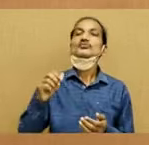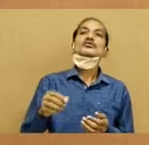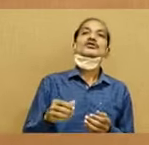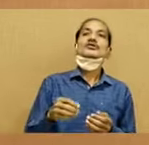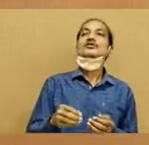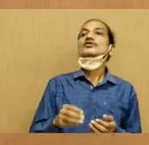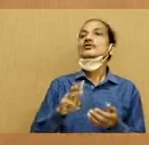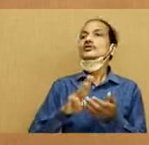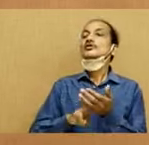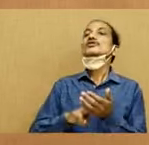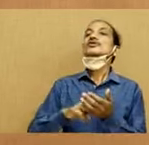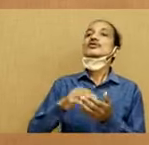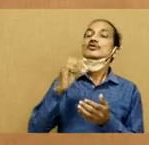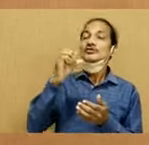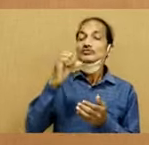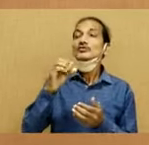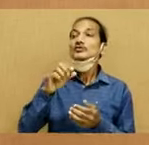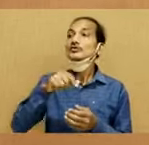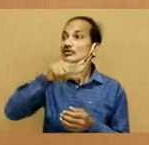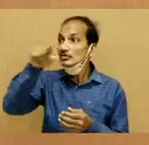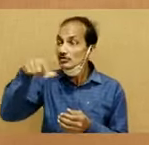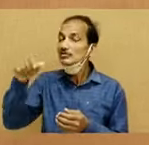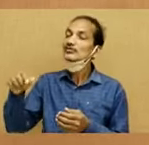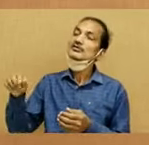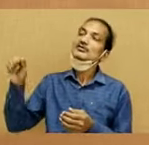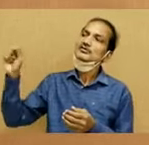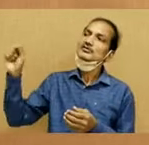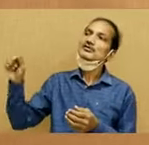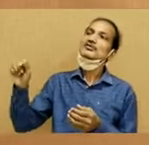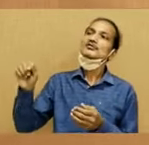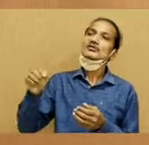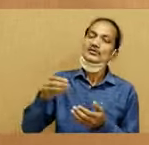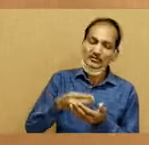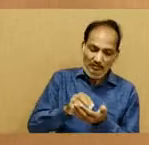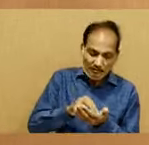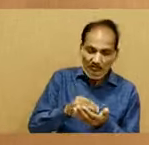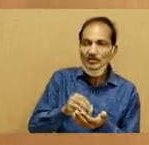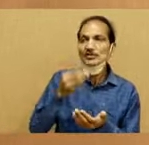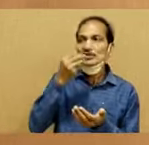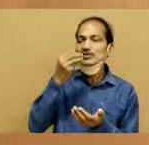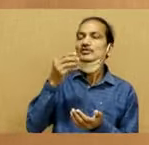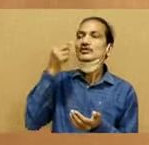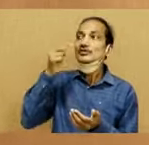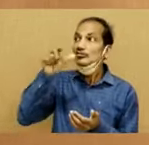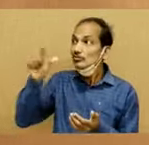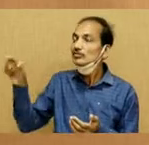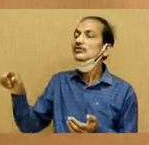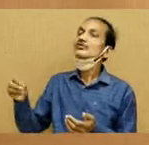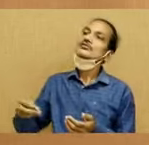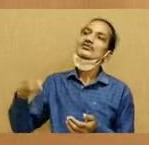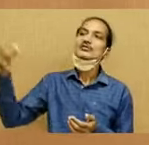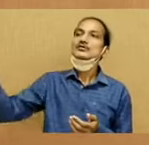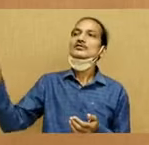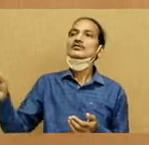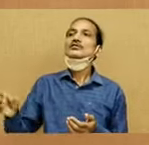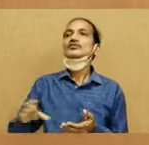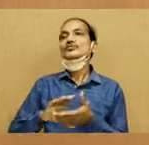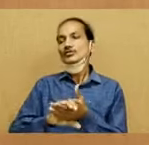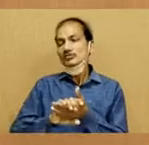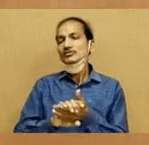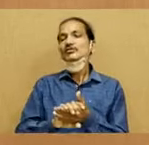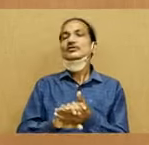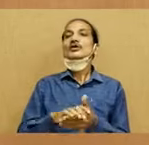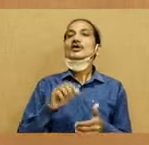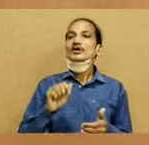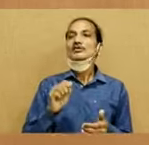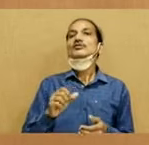33,816 ଜଣଙ୍କୁ ରନ୍ଧା ଖାଦ୍ୟ ଯୋଗାଇ ଦିଆଯାଇଛି। ବନ୍ଧୁଗଣ, ଆଜି ଆମେ ଗଣମାଧ୍ୟମର